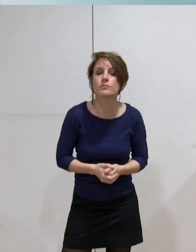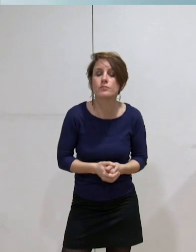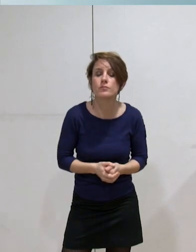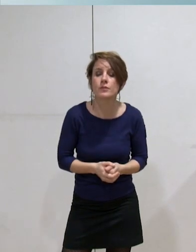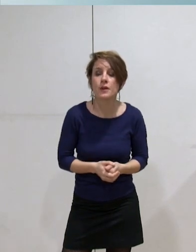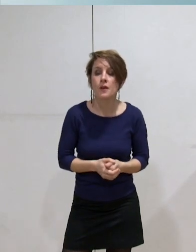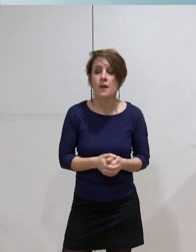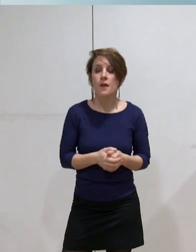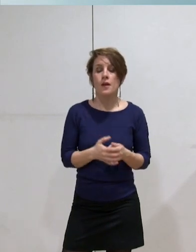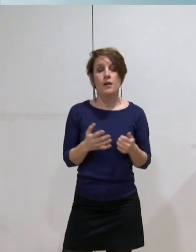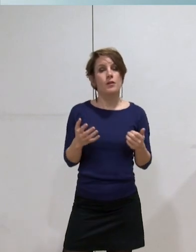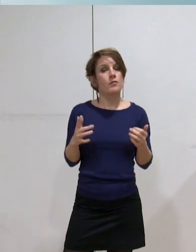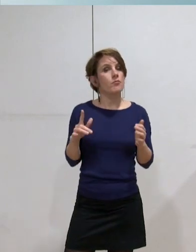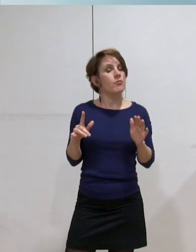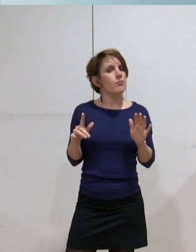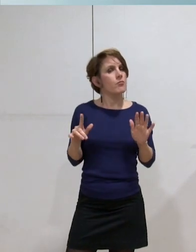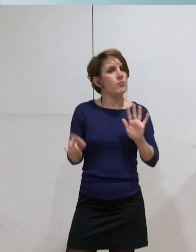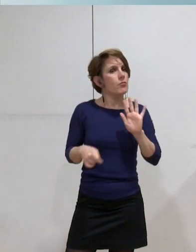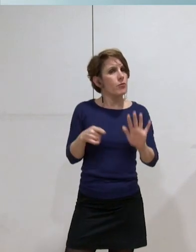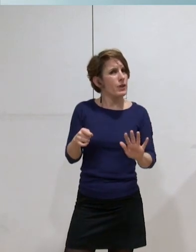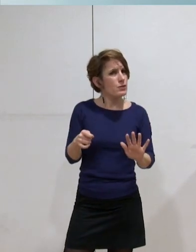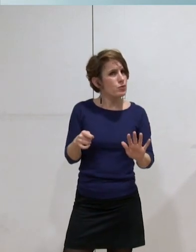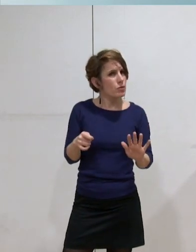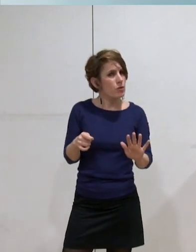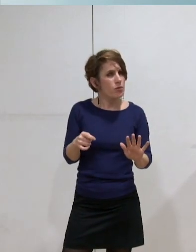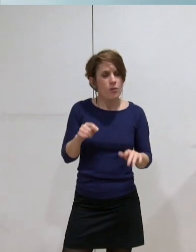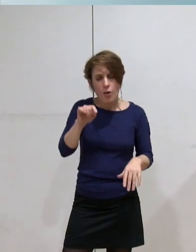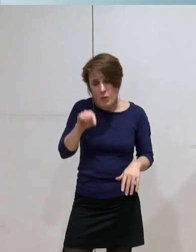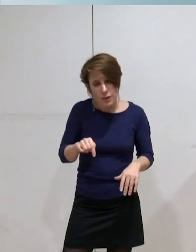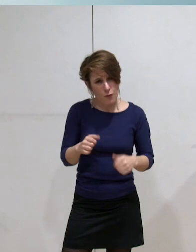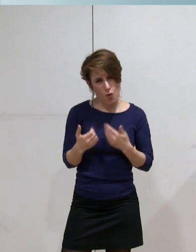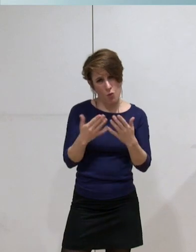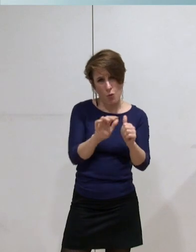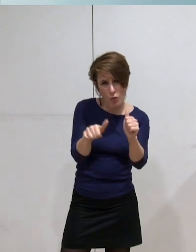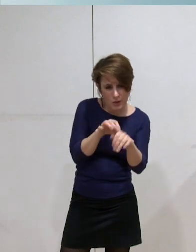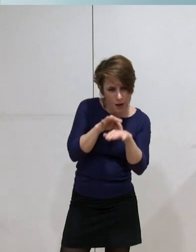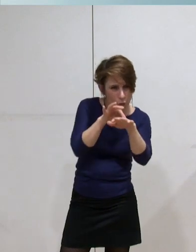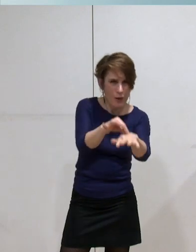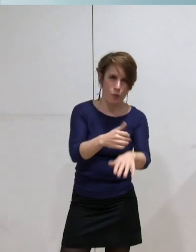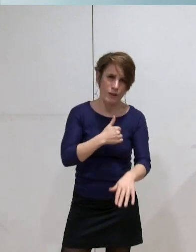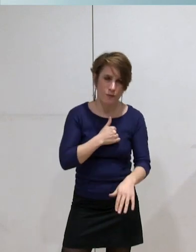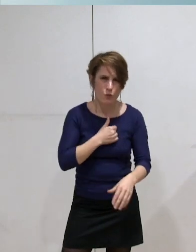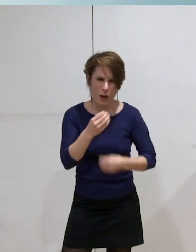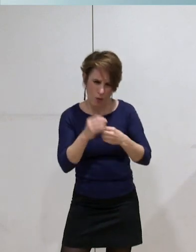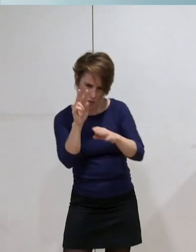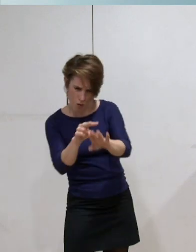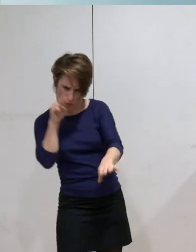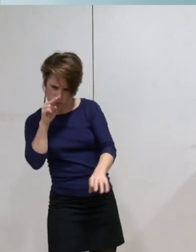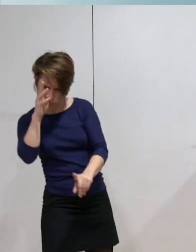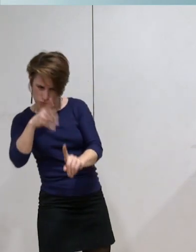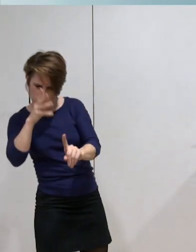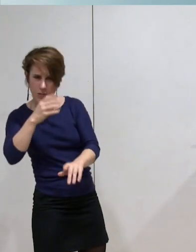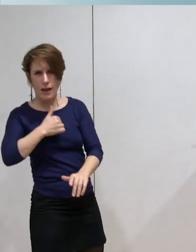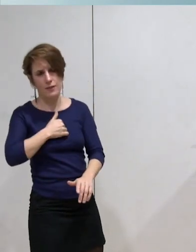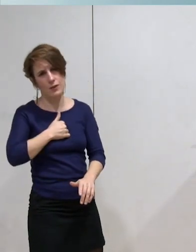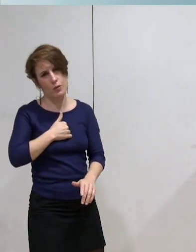signifie pas qu'il ne faut pas un accompagnement individuel ou un regard individualisé c'est